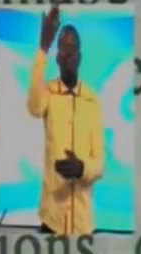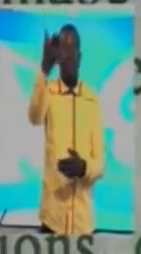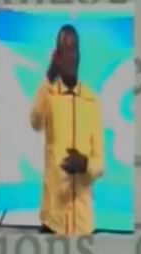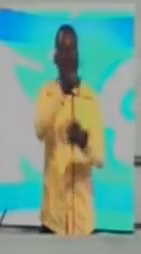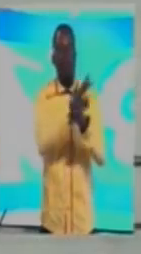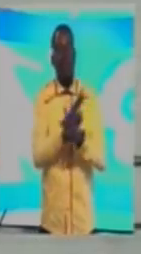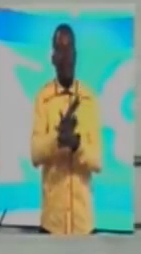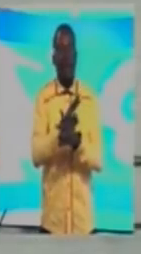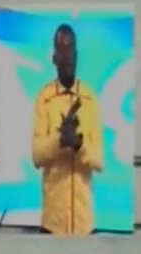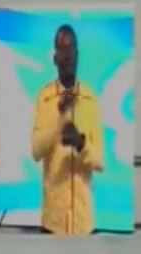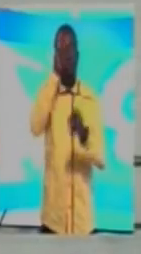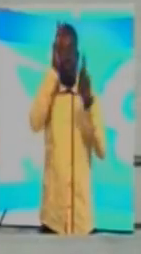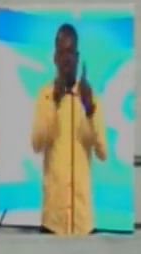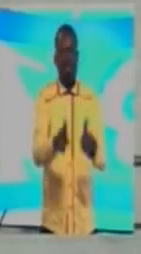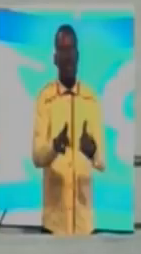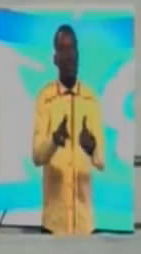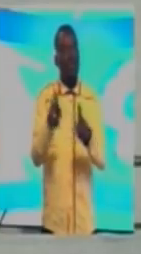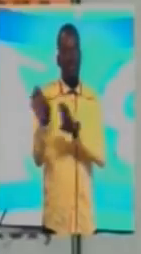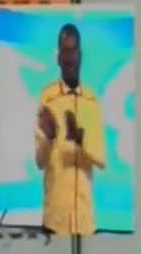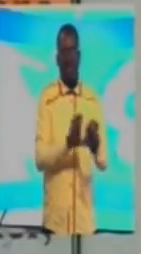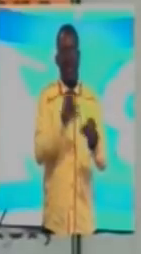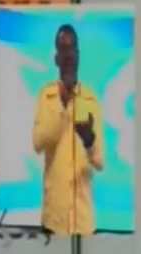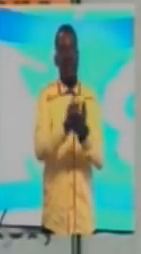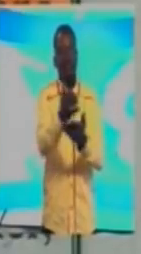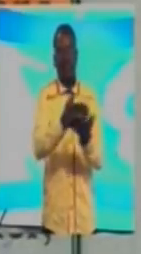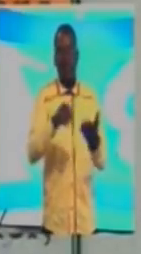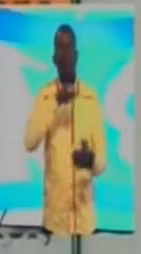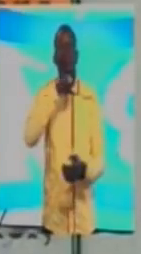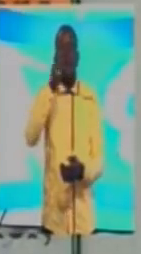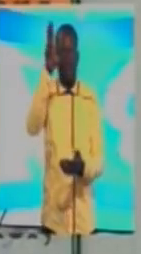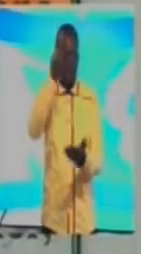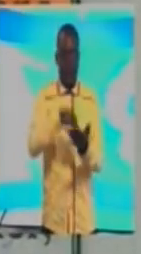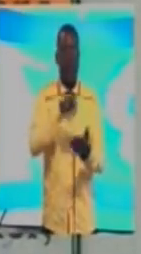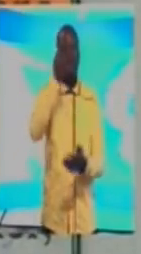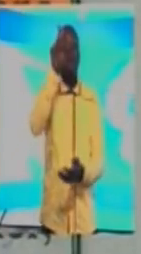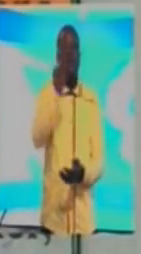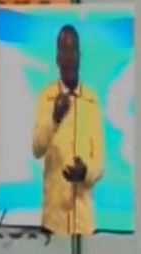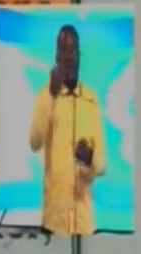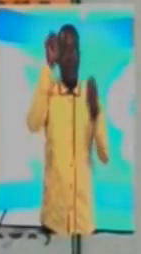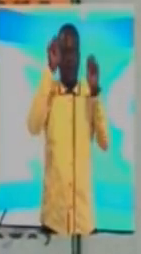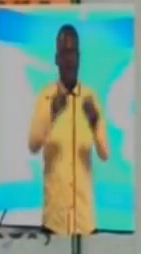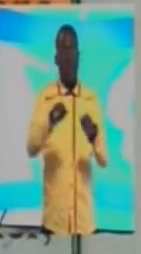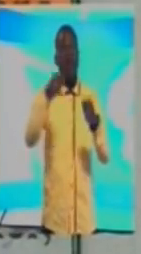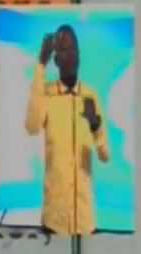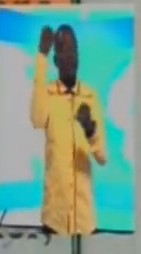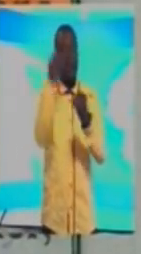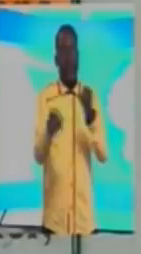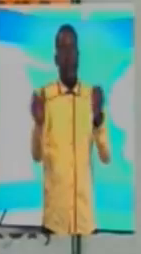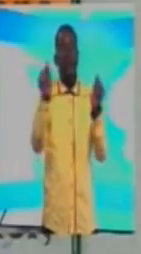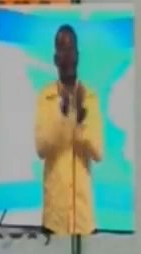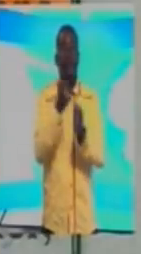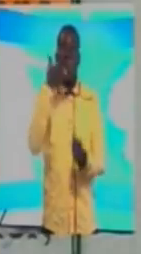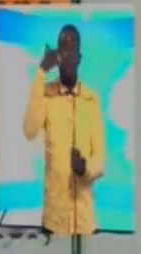le journal. Personne ne se fait d'illusions, ce n'est certainement pas en 2020 que l'on pourra déchousser définitivement les racines du